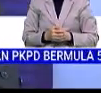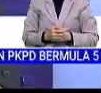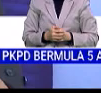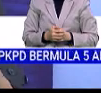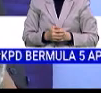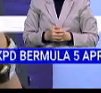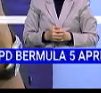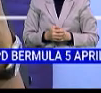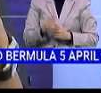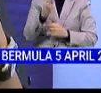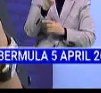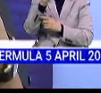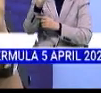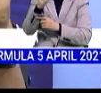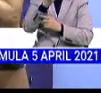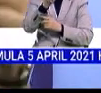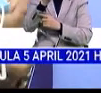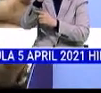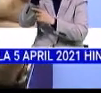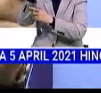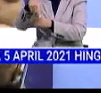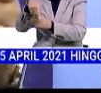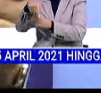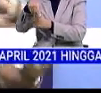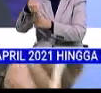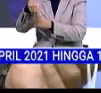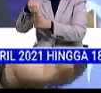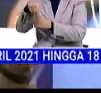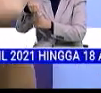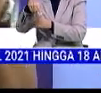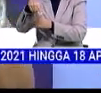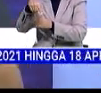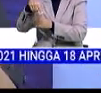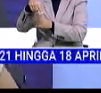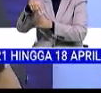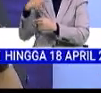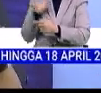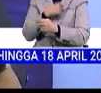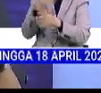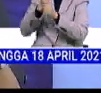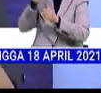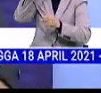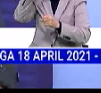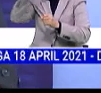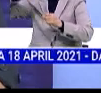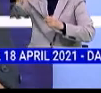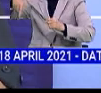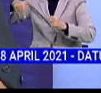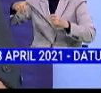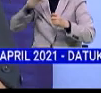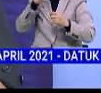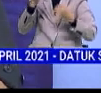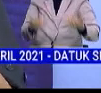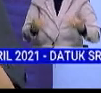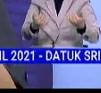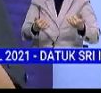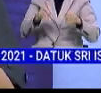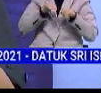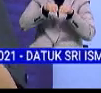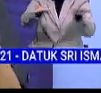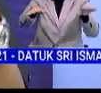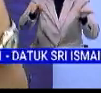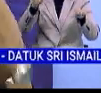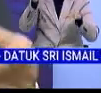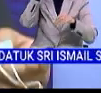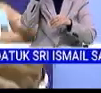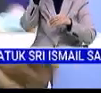Dalam kes-kes yang dikatakan VVIP ini kebanyakannya adalah kes yang kita dapat tahu kemudian. Ya, dia bukan ketika itu. Jadi